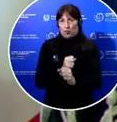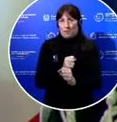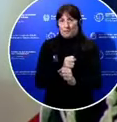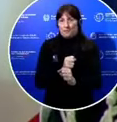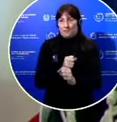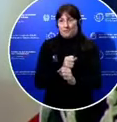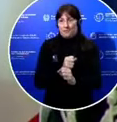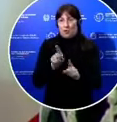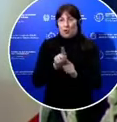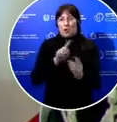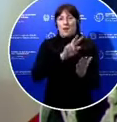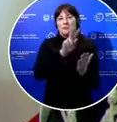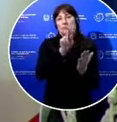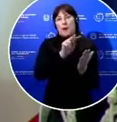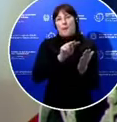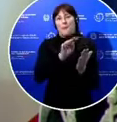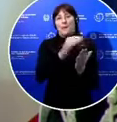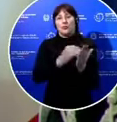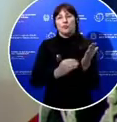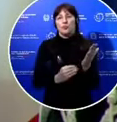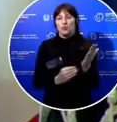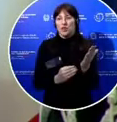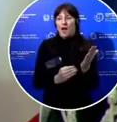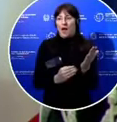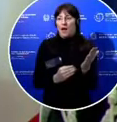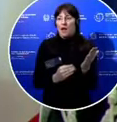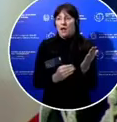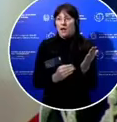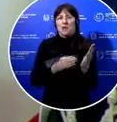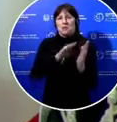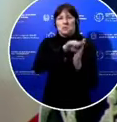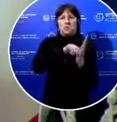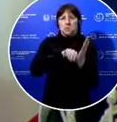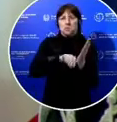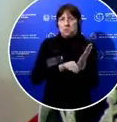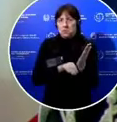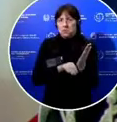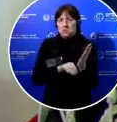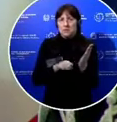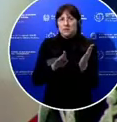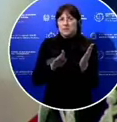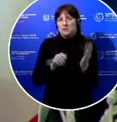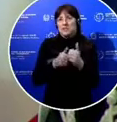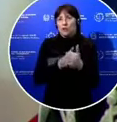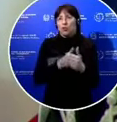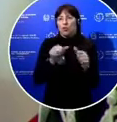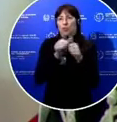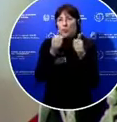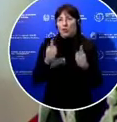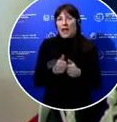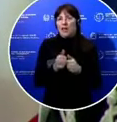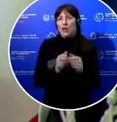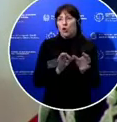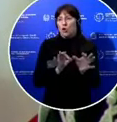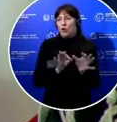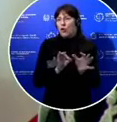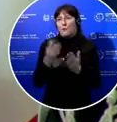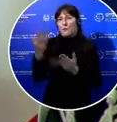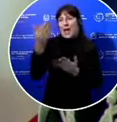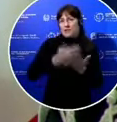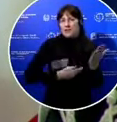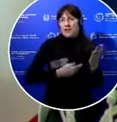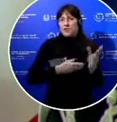mappatura operata secondo un modello a matrice mutuato dal modello della pianificazione strategica, che cercherà